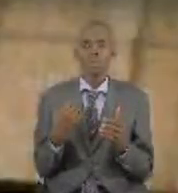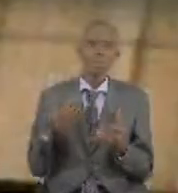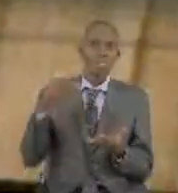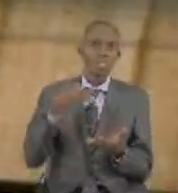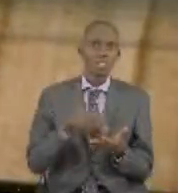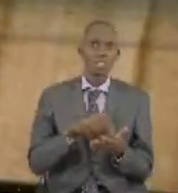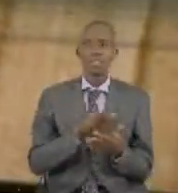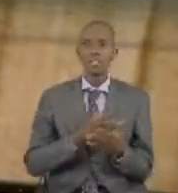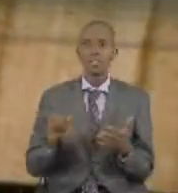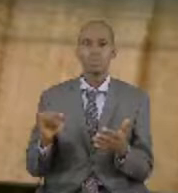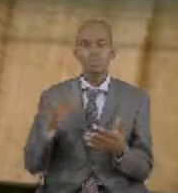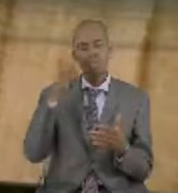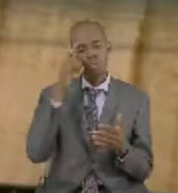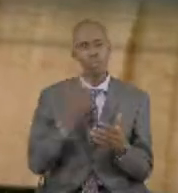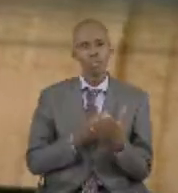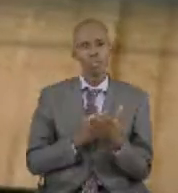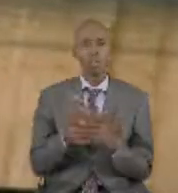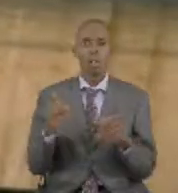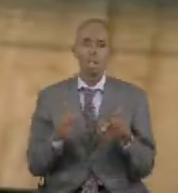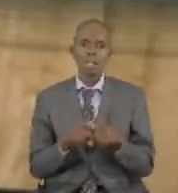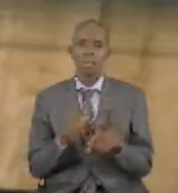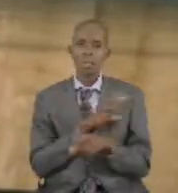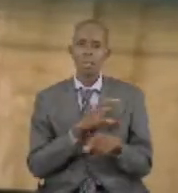absolue. Tenir pour la vérité comme Christ